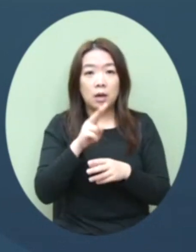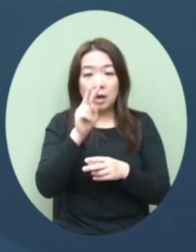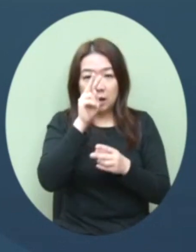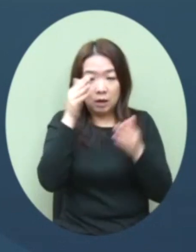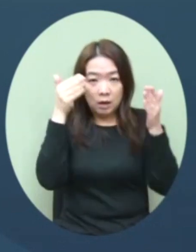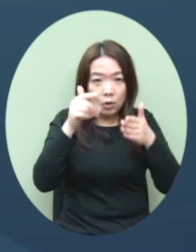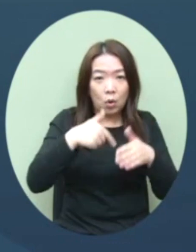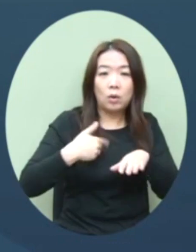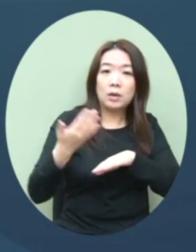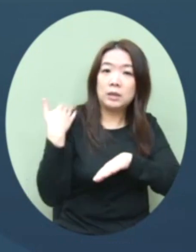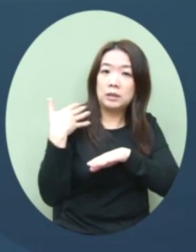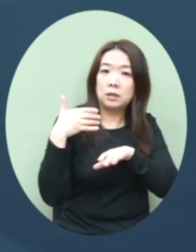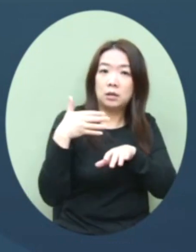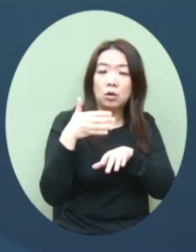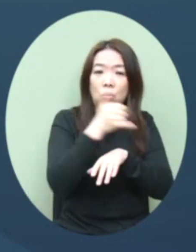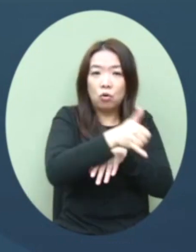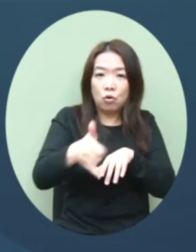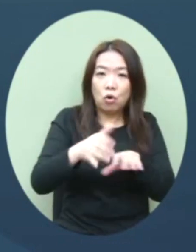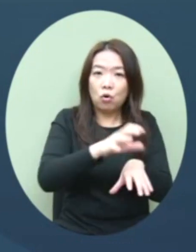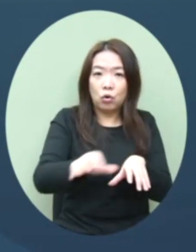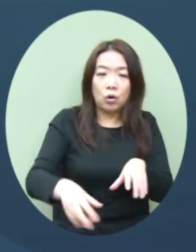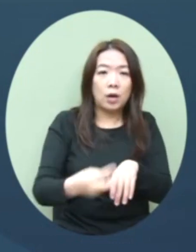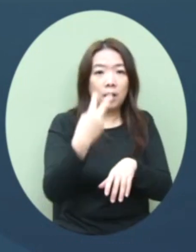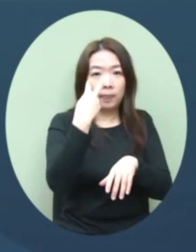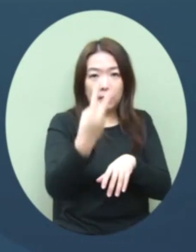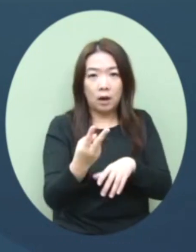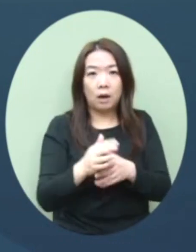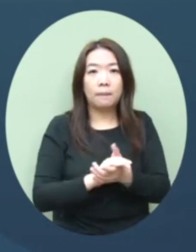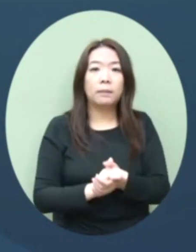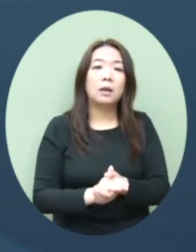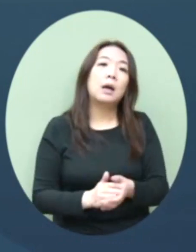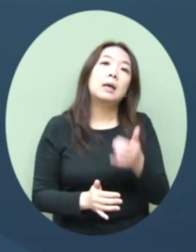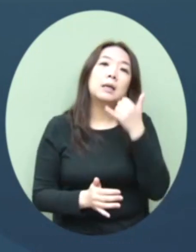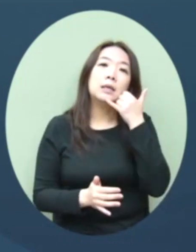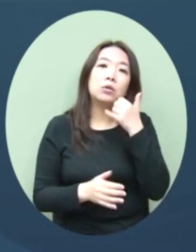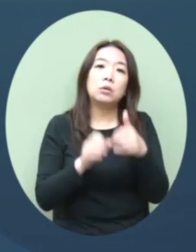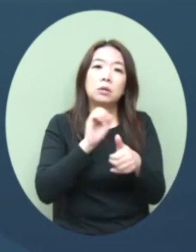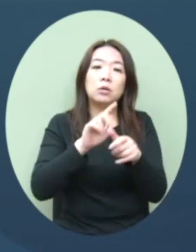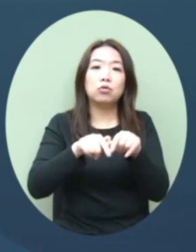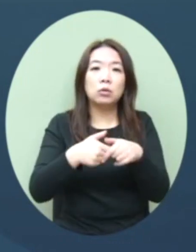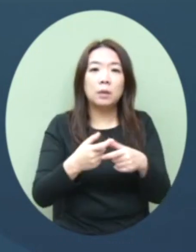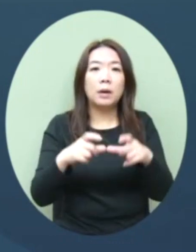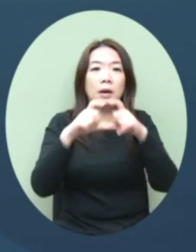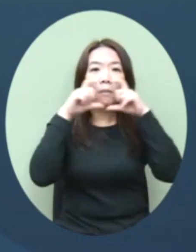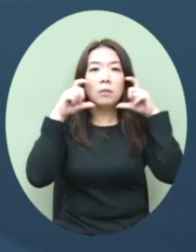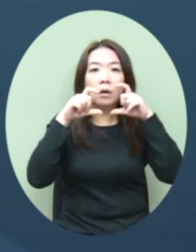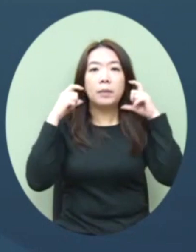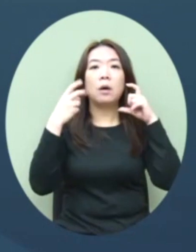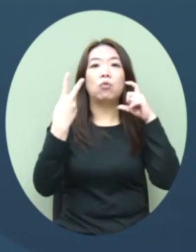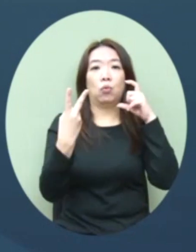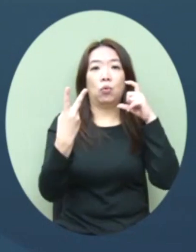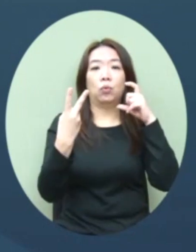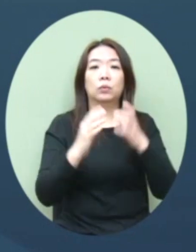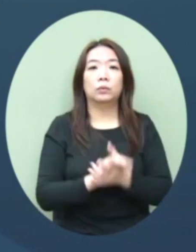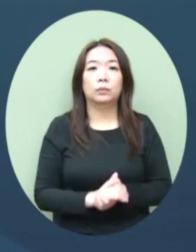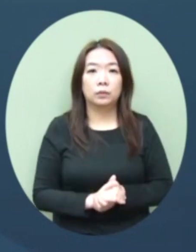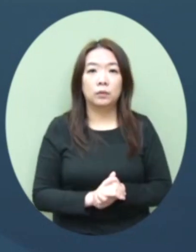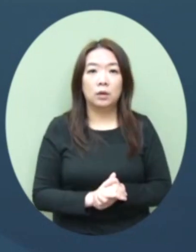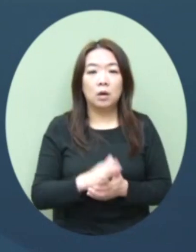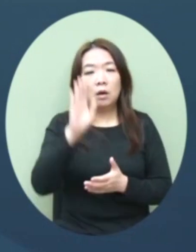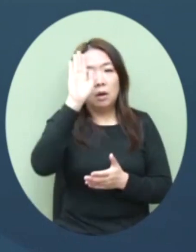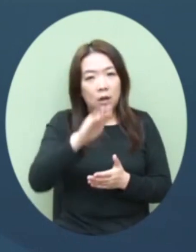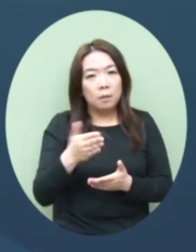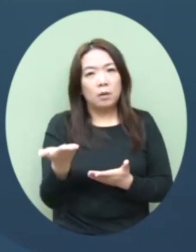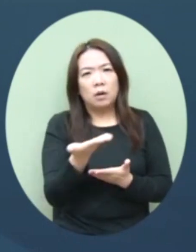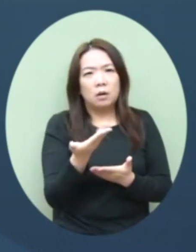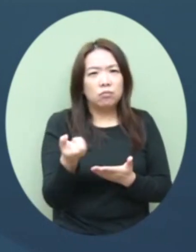下區去探訪這些電話諮詢中心我是戴兩個口罩的所以我希望大家